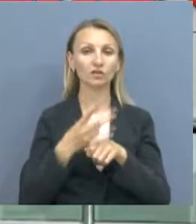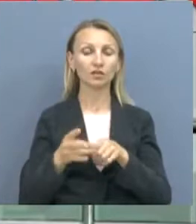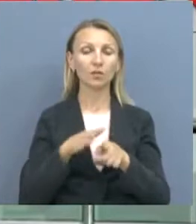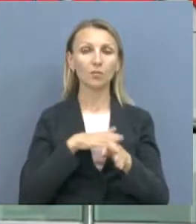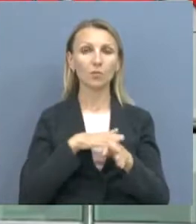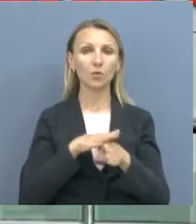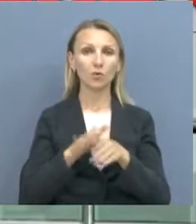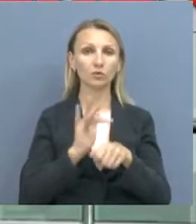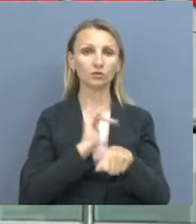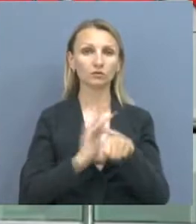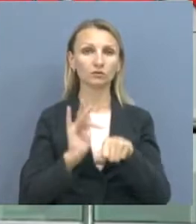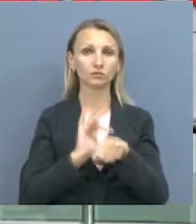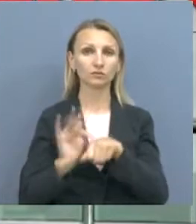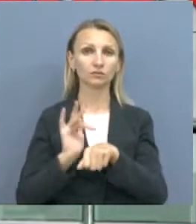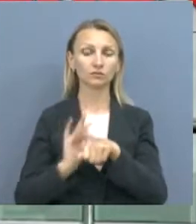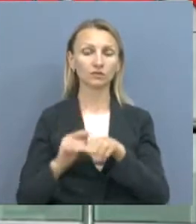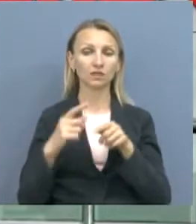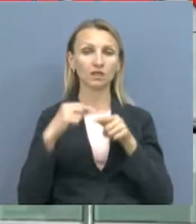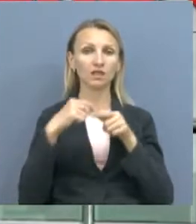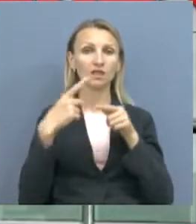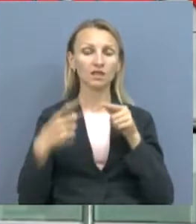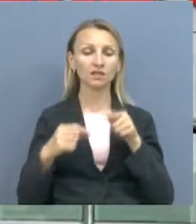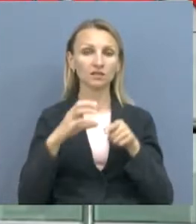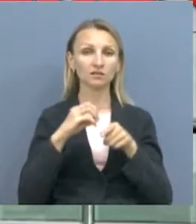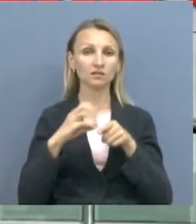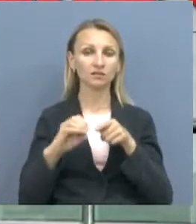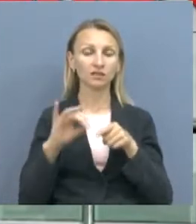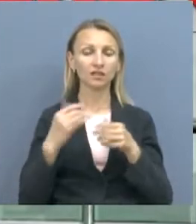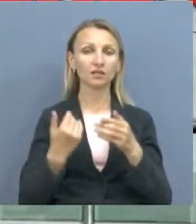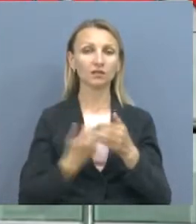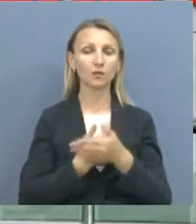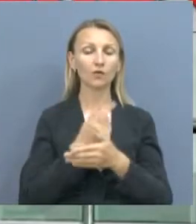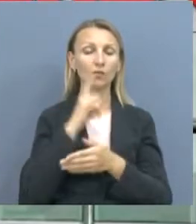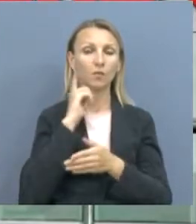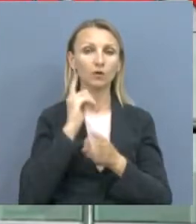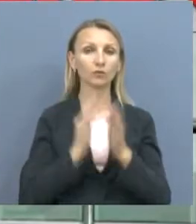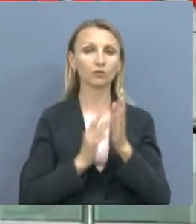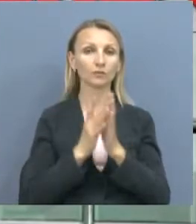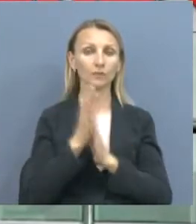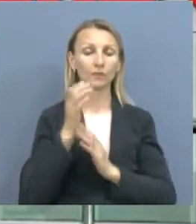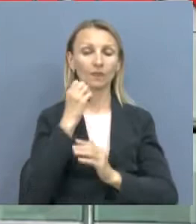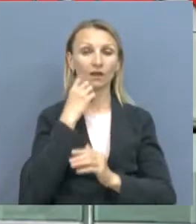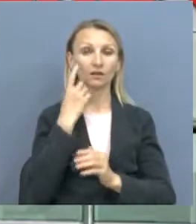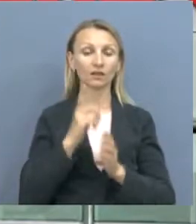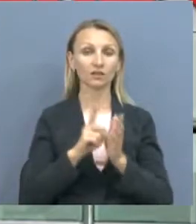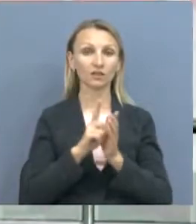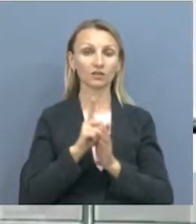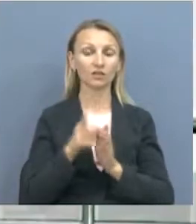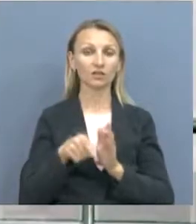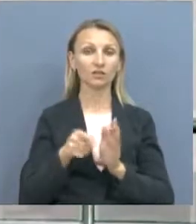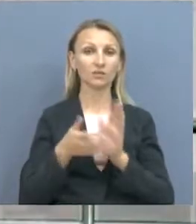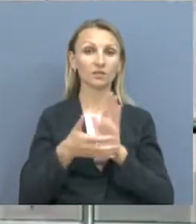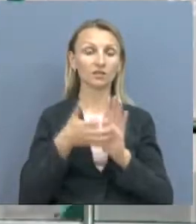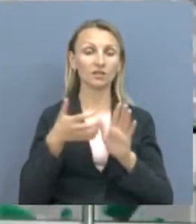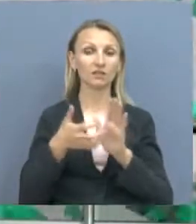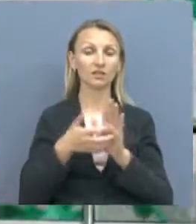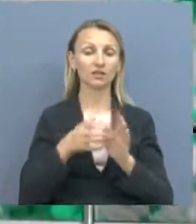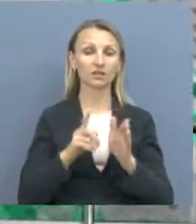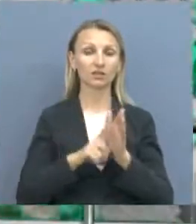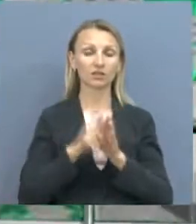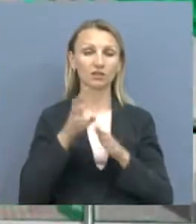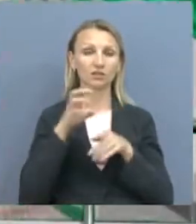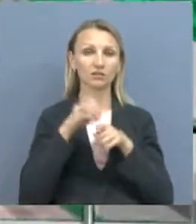все насаждения, обидая листья и молодую поросль. Когда пищи этому вредителю становится недостаточно, саранча